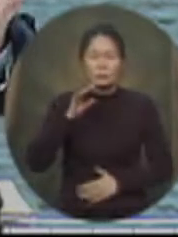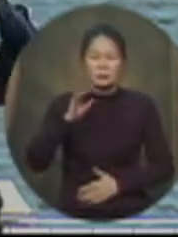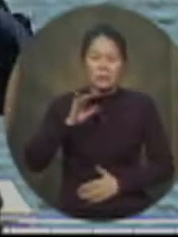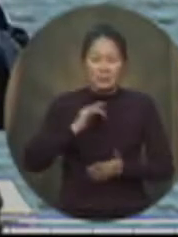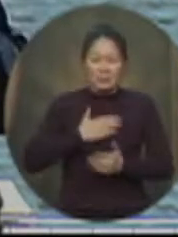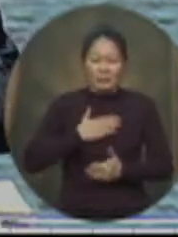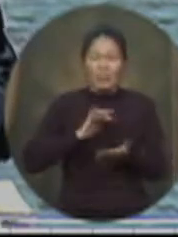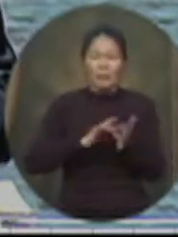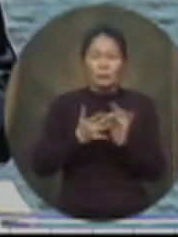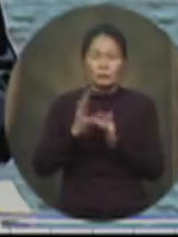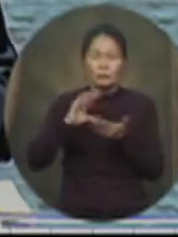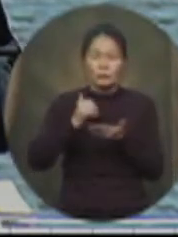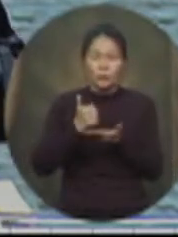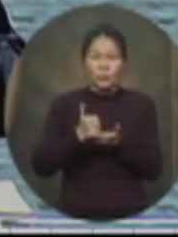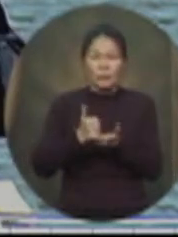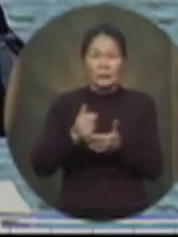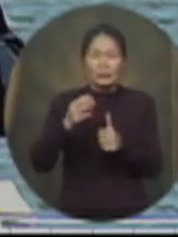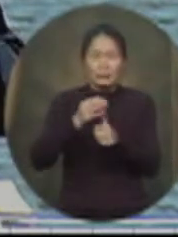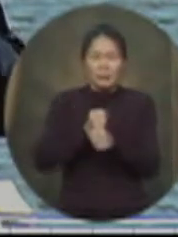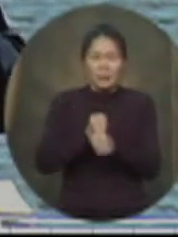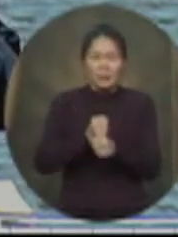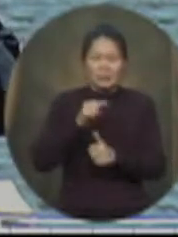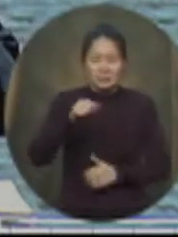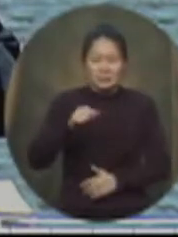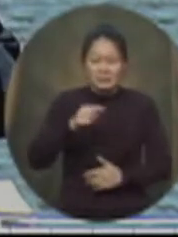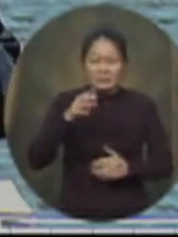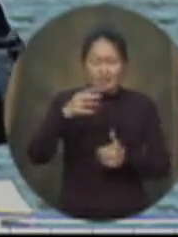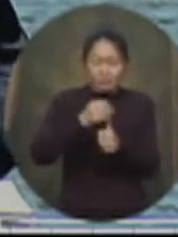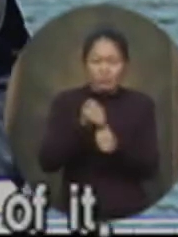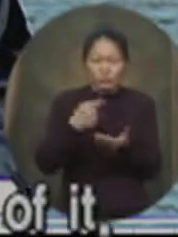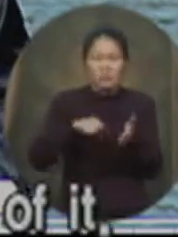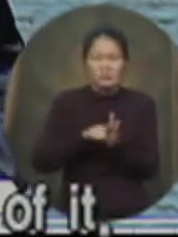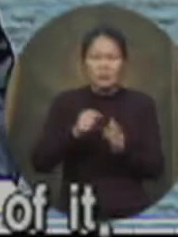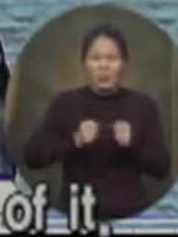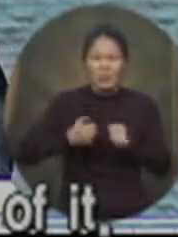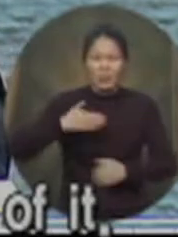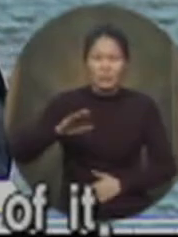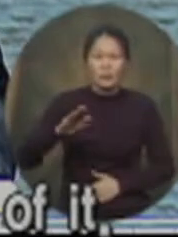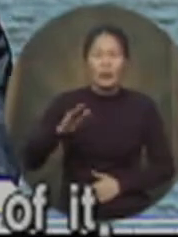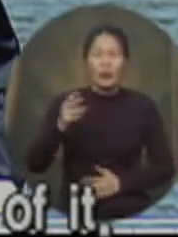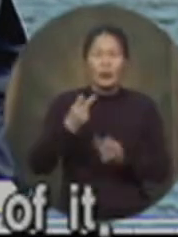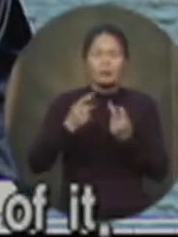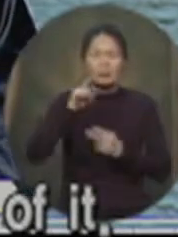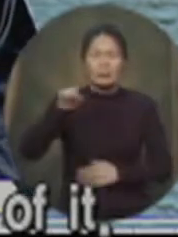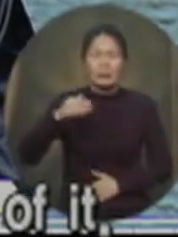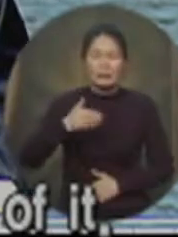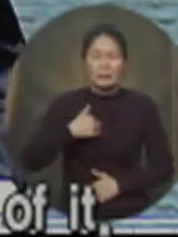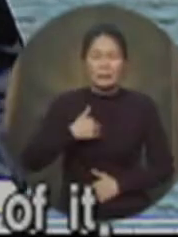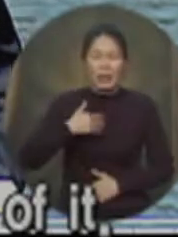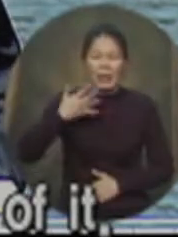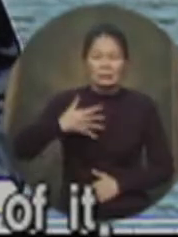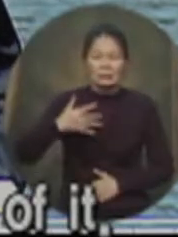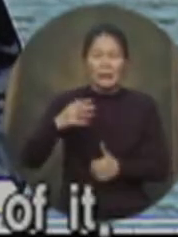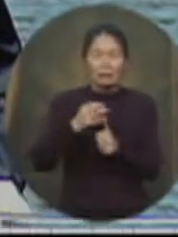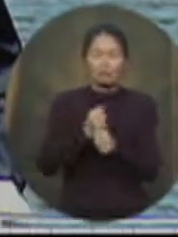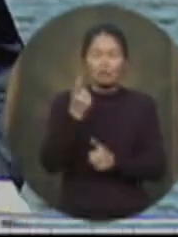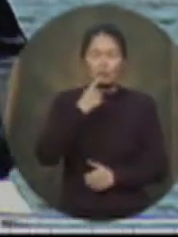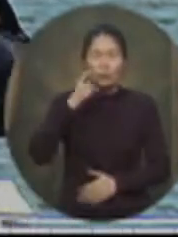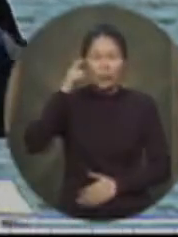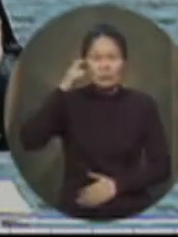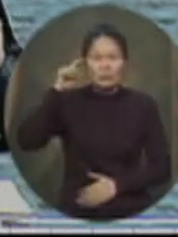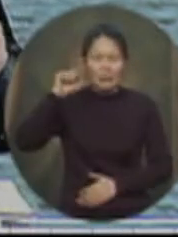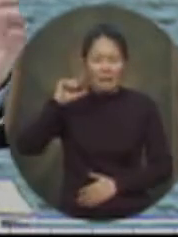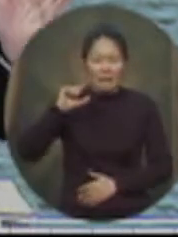잡힌 바 된 그것을 잡으려고 달려 가느라 형제들아 나는 아직 내가 잡은 줄로 여기지 아니하고 오직